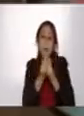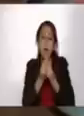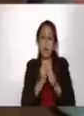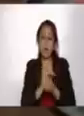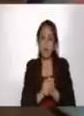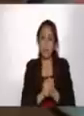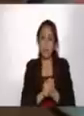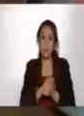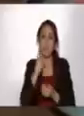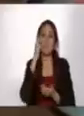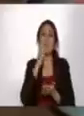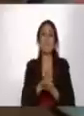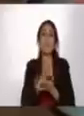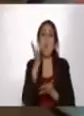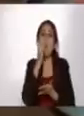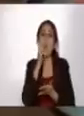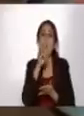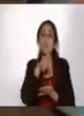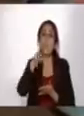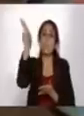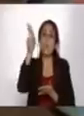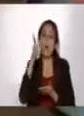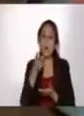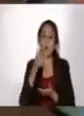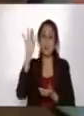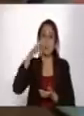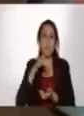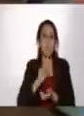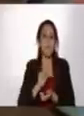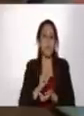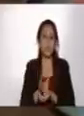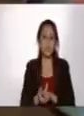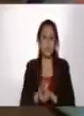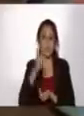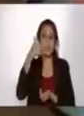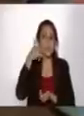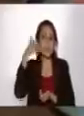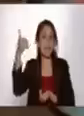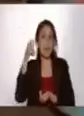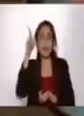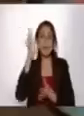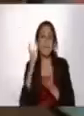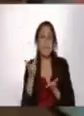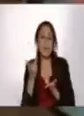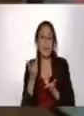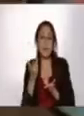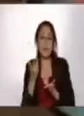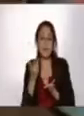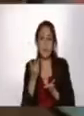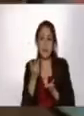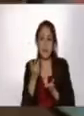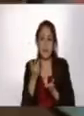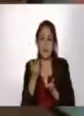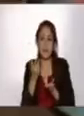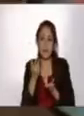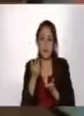قالت لي هو راح مشوار مع أخته، وقال راح مشوار مع اخته ما جاش تاني. انا رنيت عليه قلت له هتسوقي يا حبيبه معاك؟ قال لي لا.